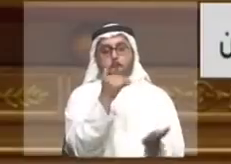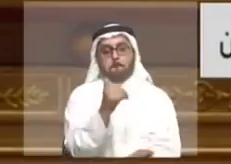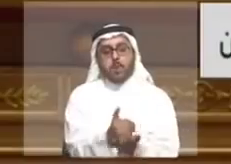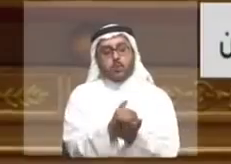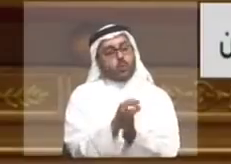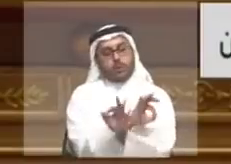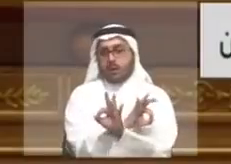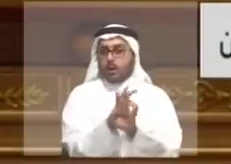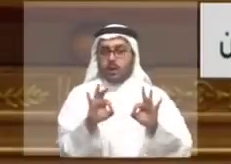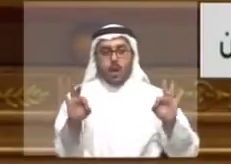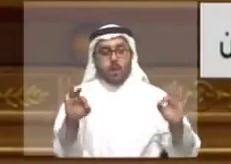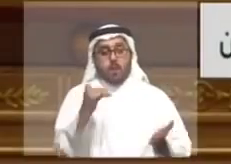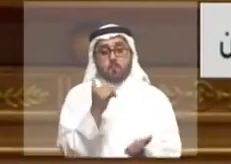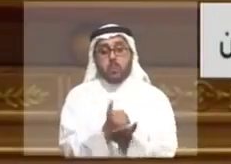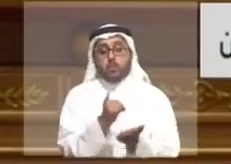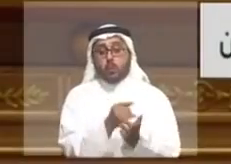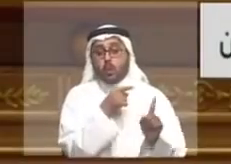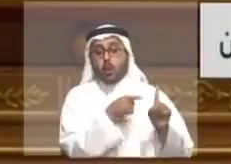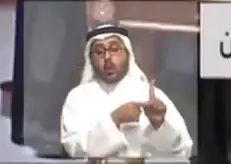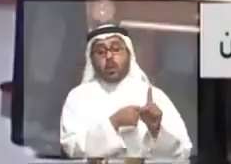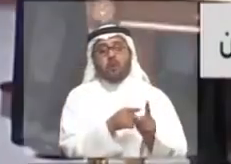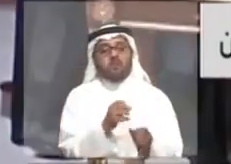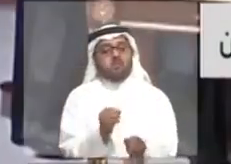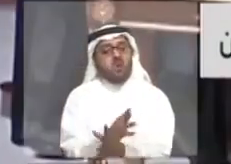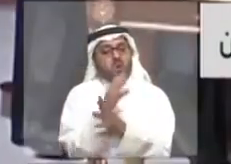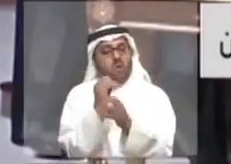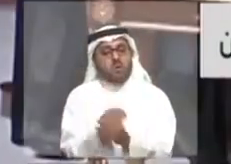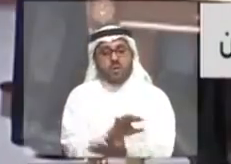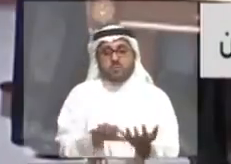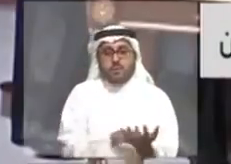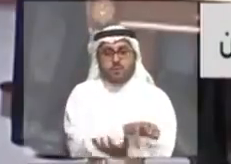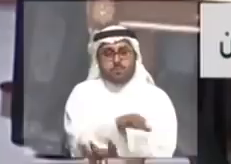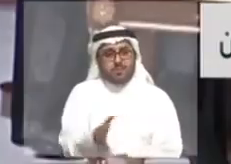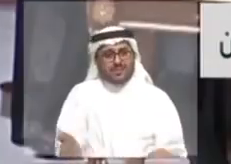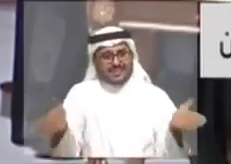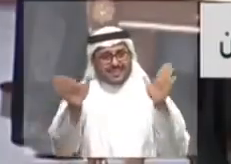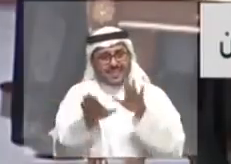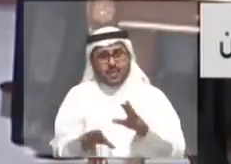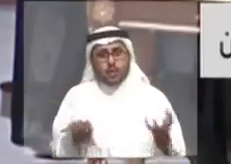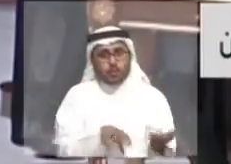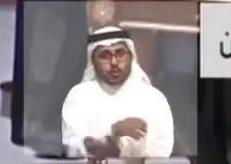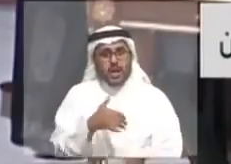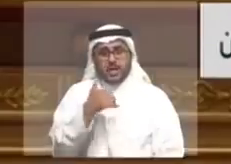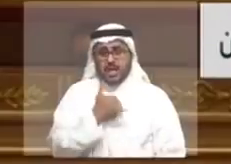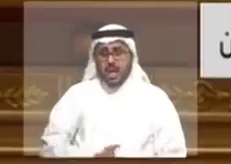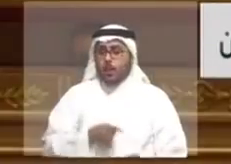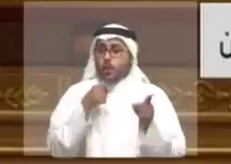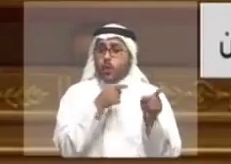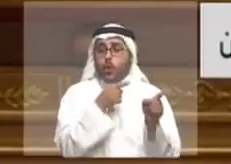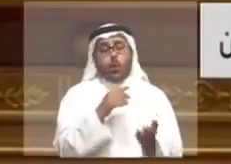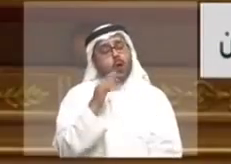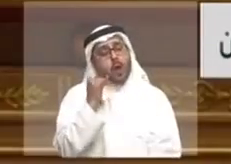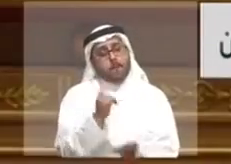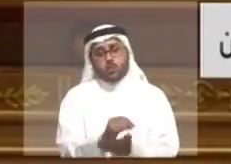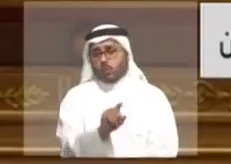كاملا المسؤولية حيال بشو استمرار الأزمة اليمنية والمعاناة